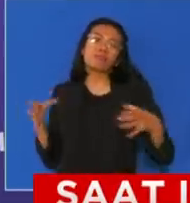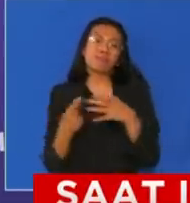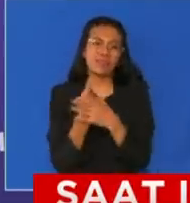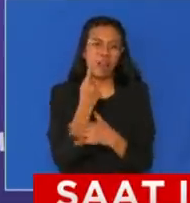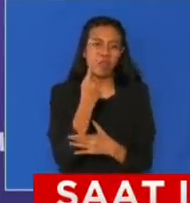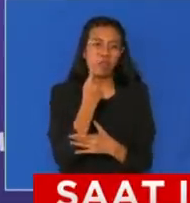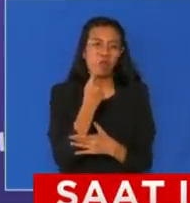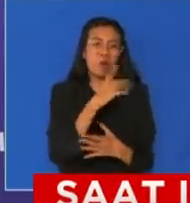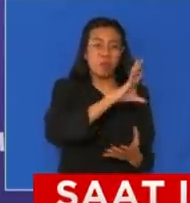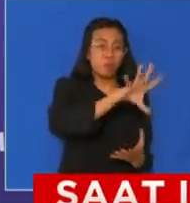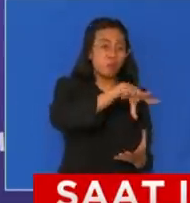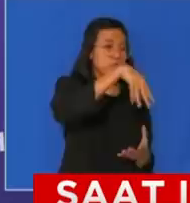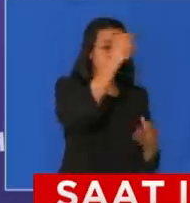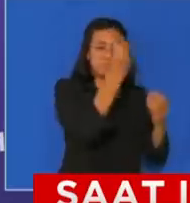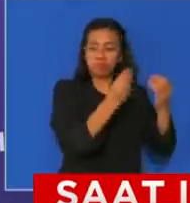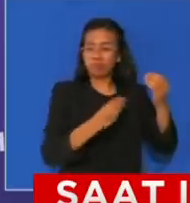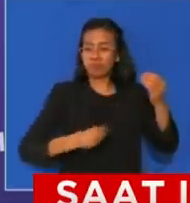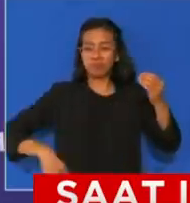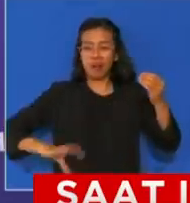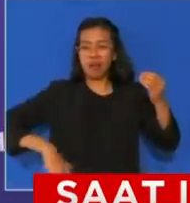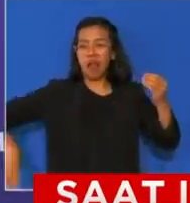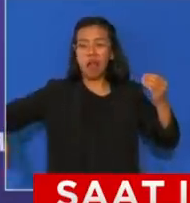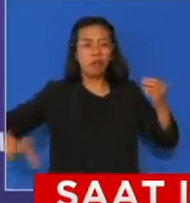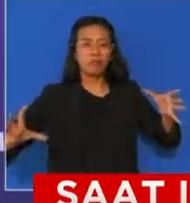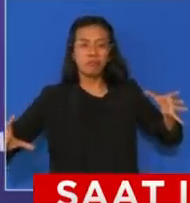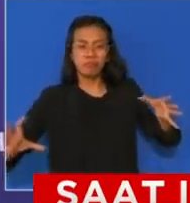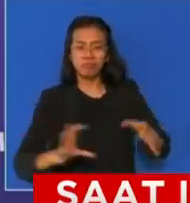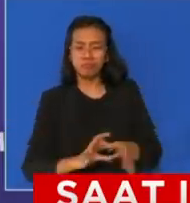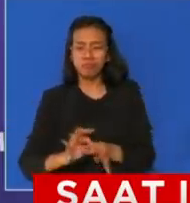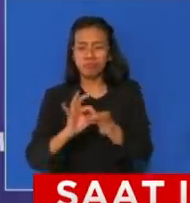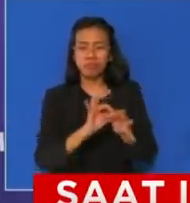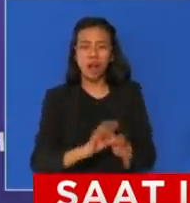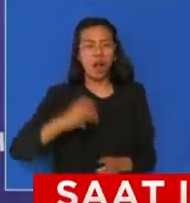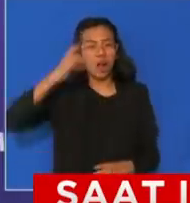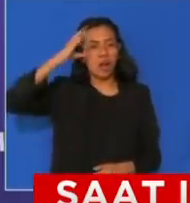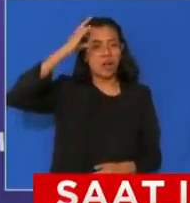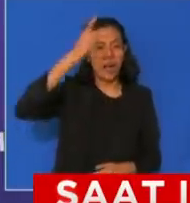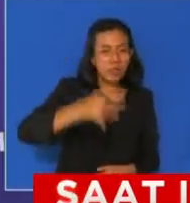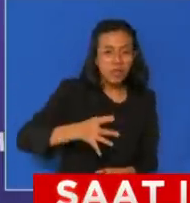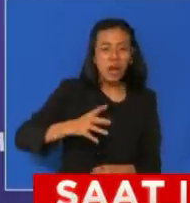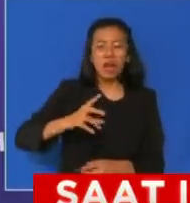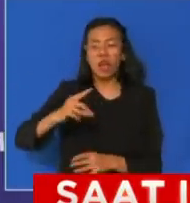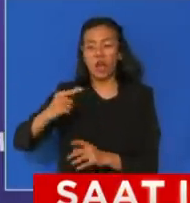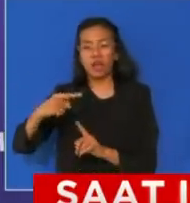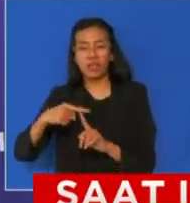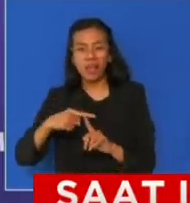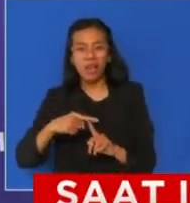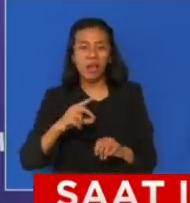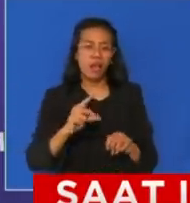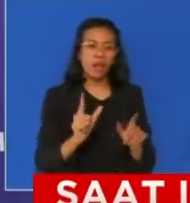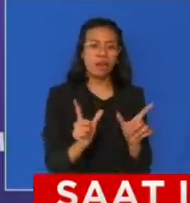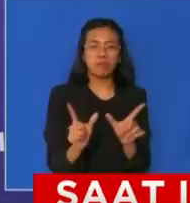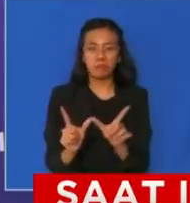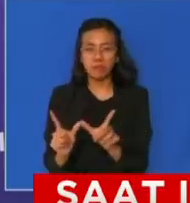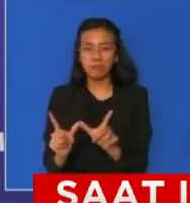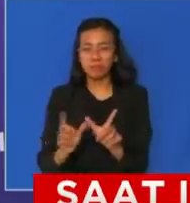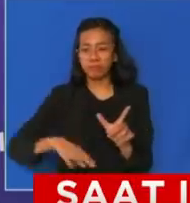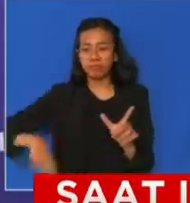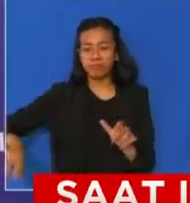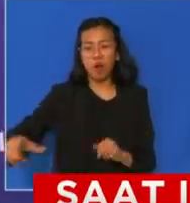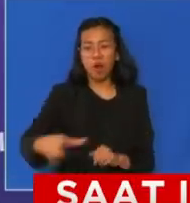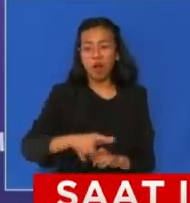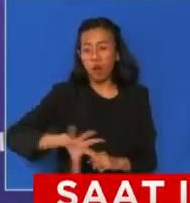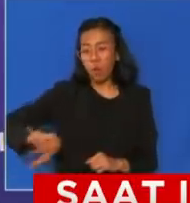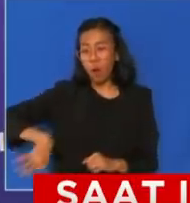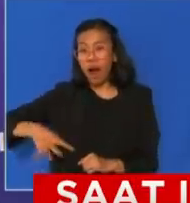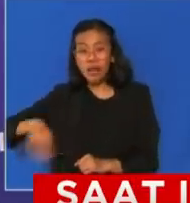dari pusat sampai ke daerah-daerah di Desa RT RW sampai ke